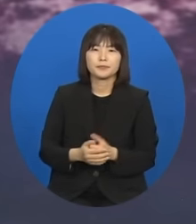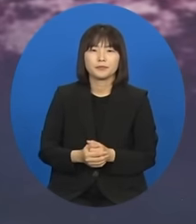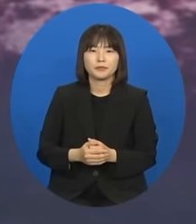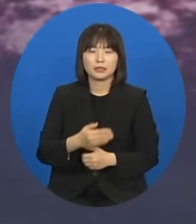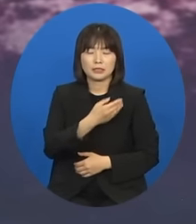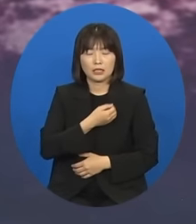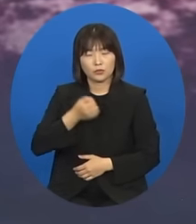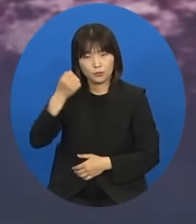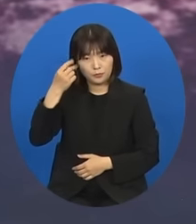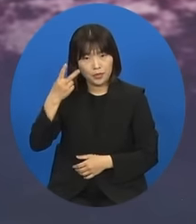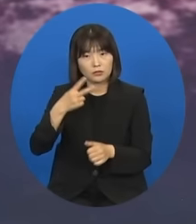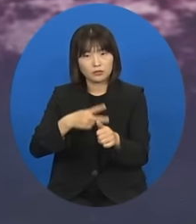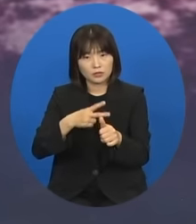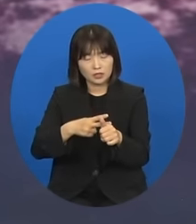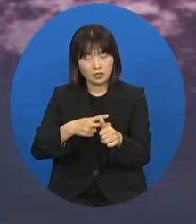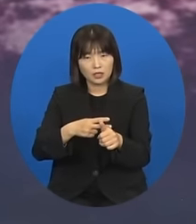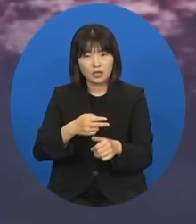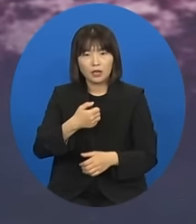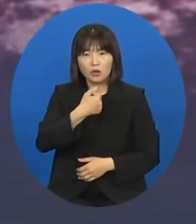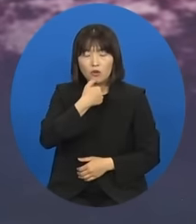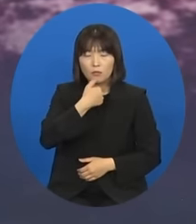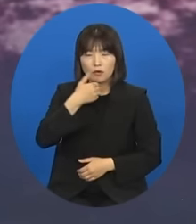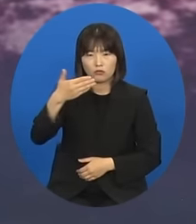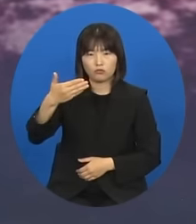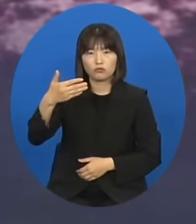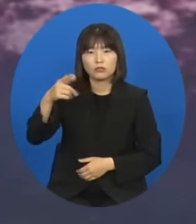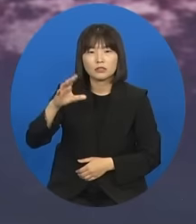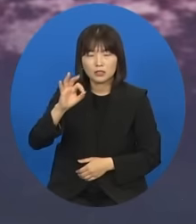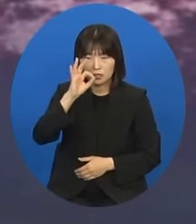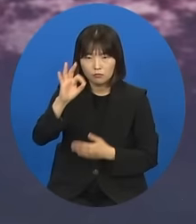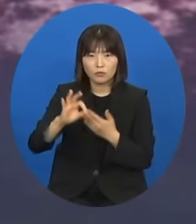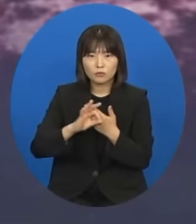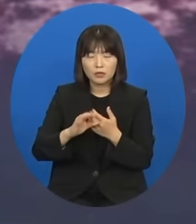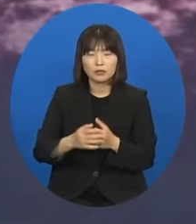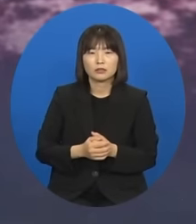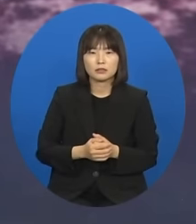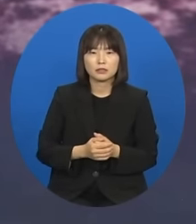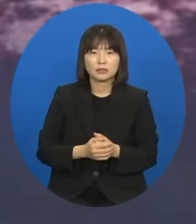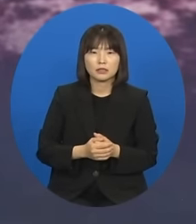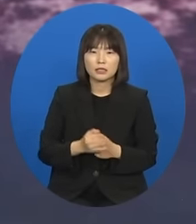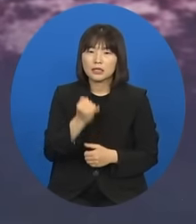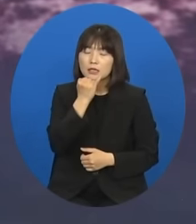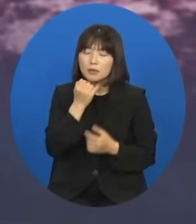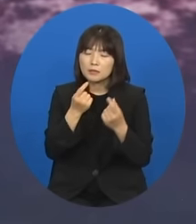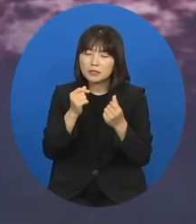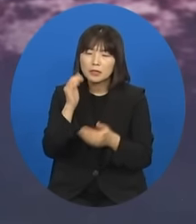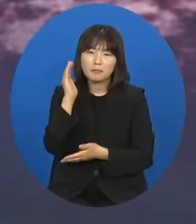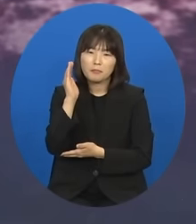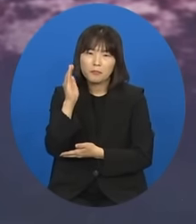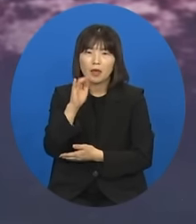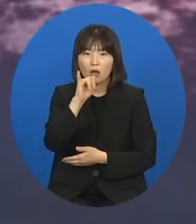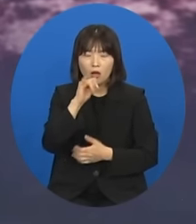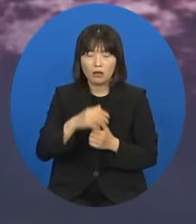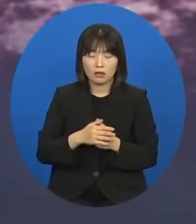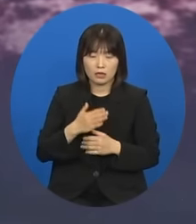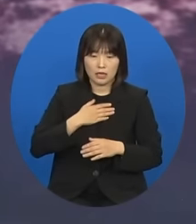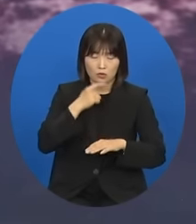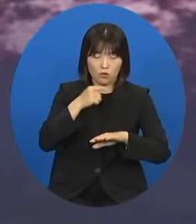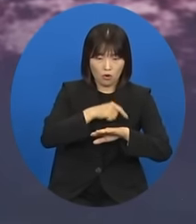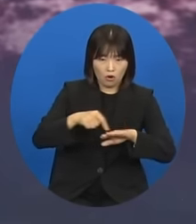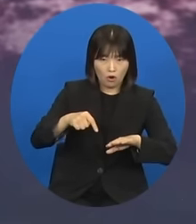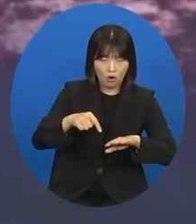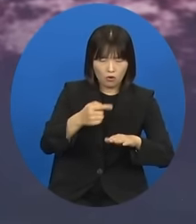바울이 로마서 9장에 가면 리브가 비슷한 얘기를 합니다 자기 동을 위해서라면 내가 저주를 받아